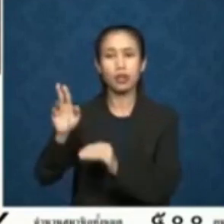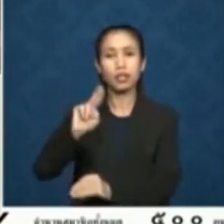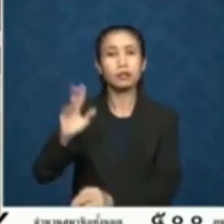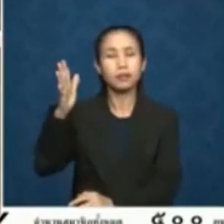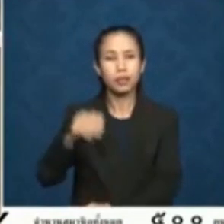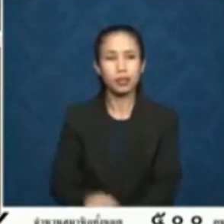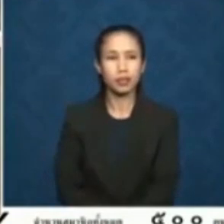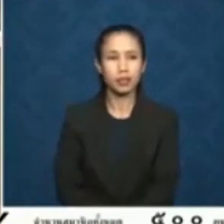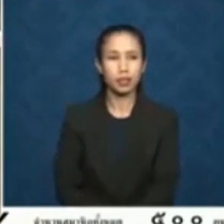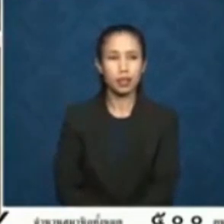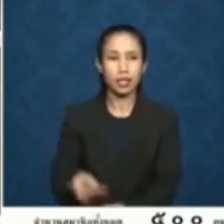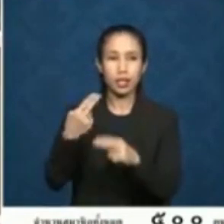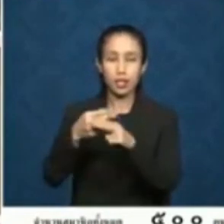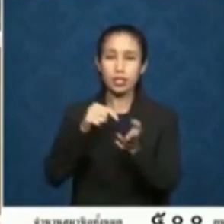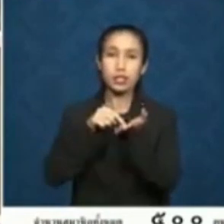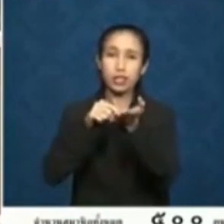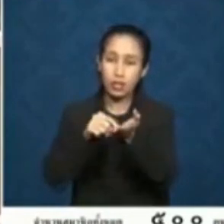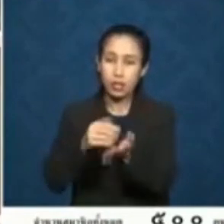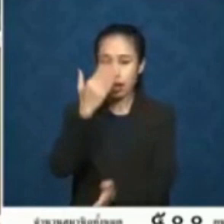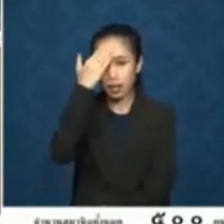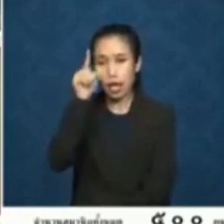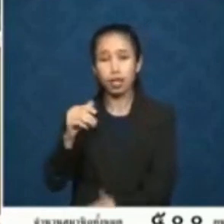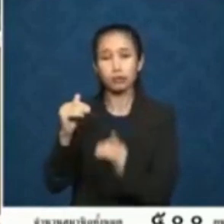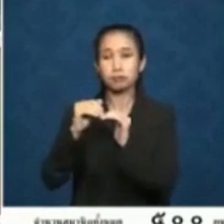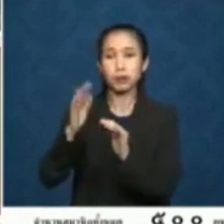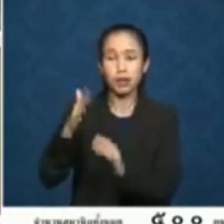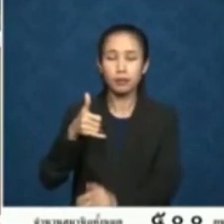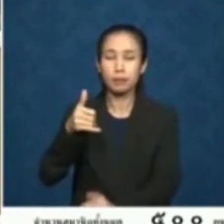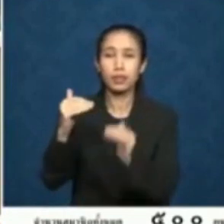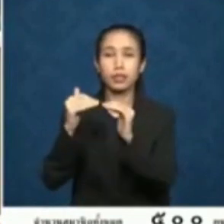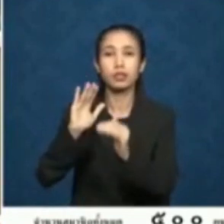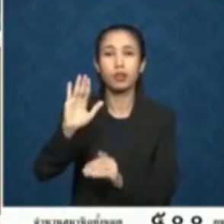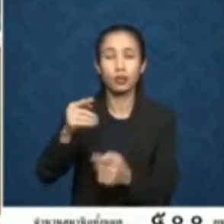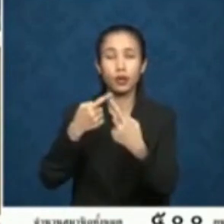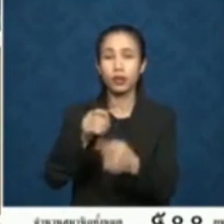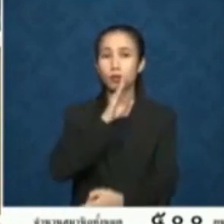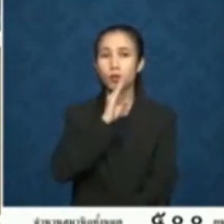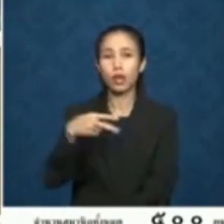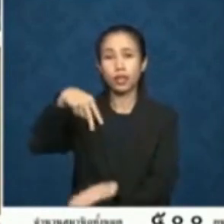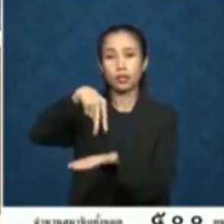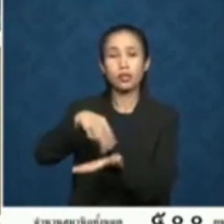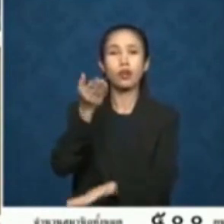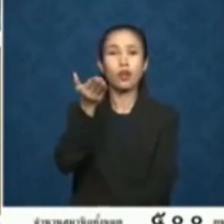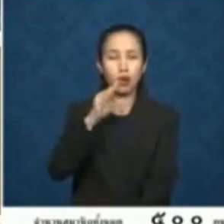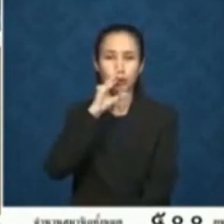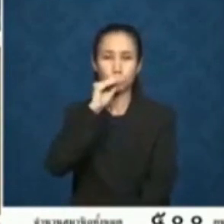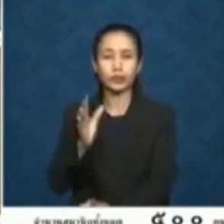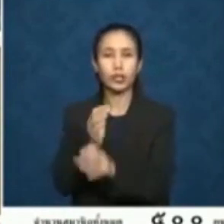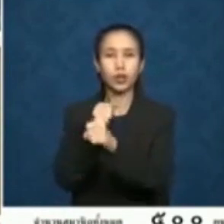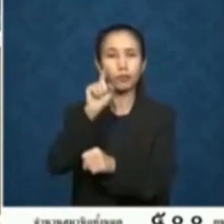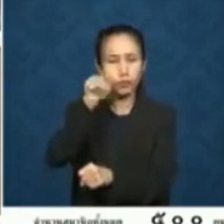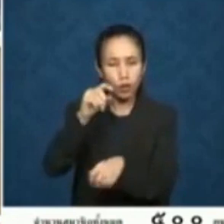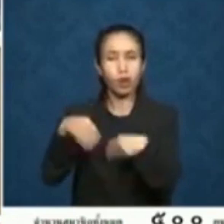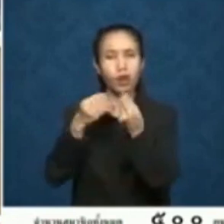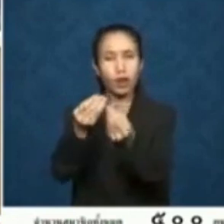ไรมาบอกว่าเขาจะไม่ใช้สิทธิ์เขาจะไปเสนอชื่อด้านหน้าหรือไม่เป็นสิทธิ์ของเขาแต่เมื่อเขาลุก